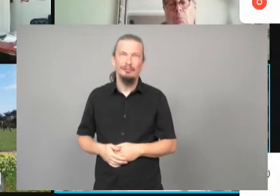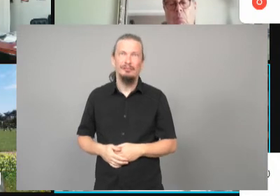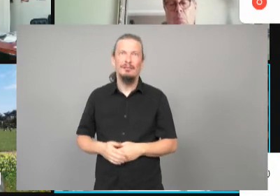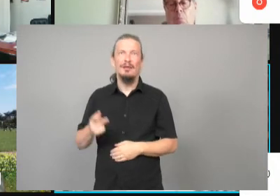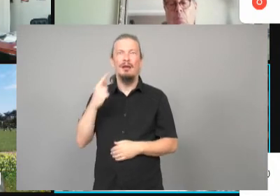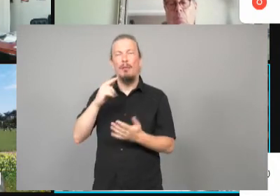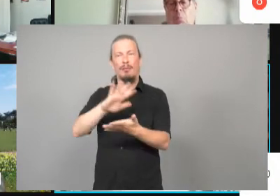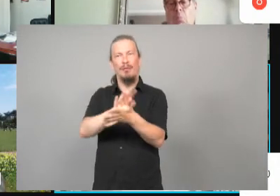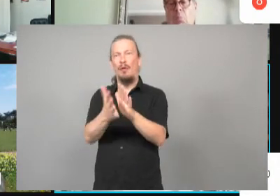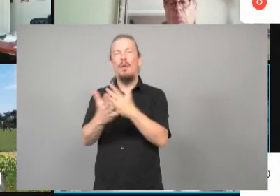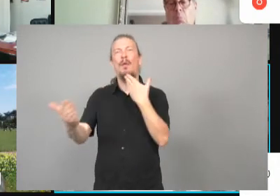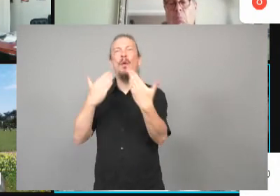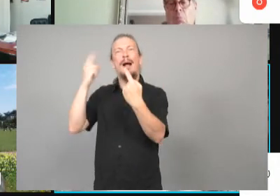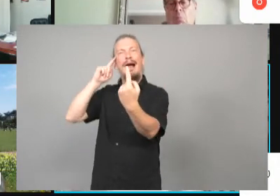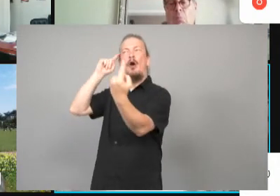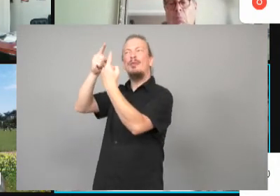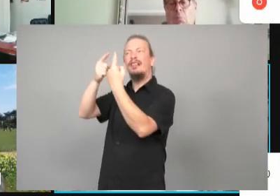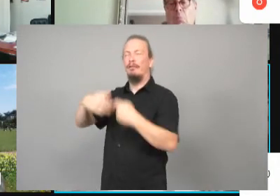échec patent.